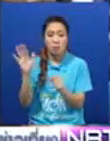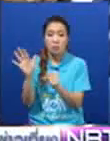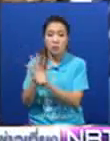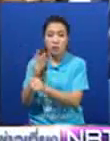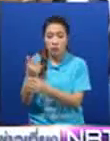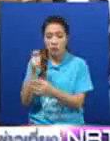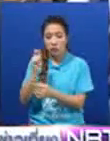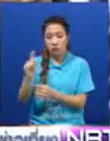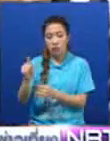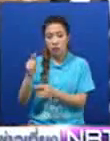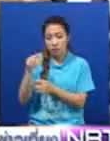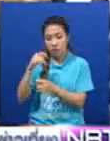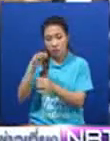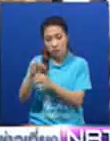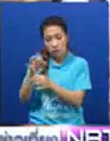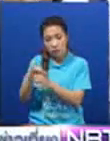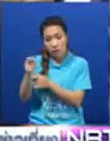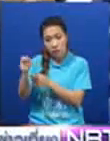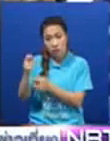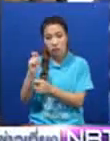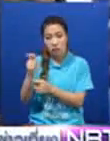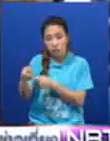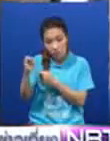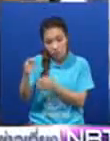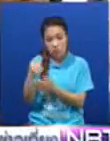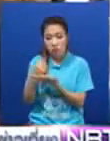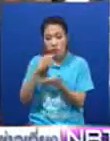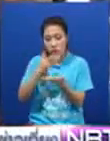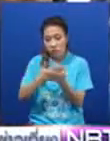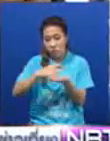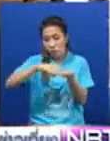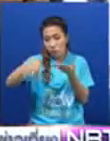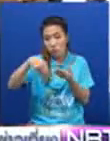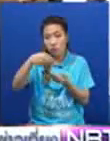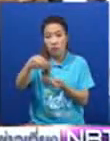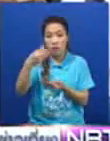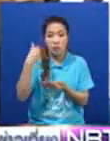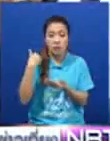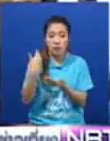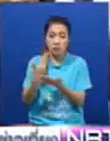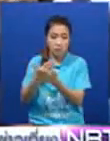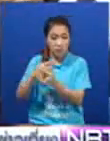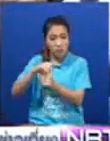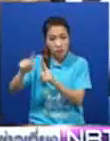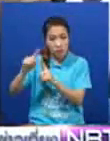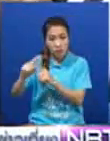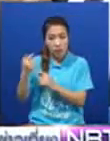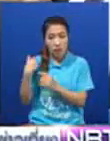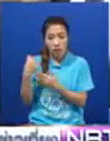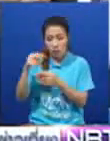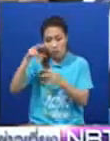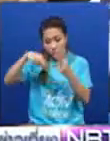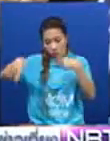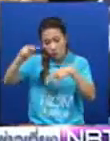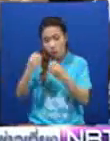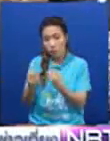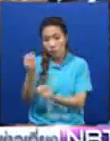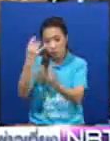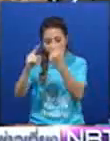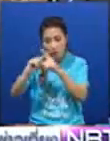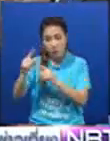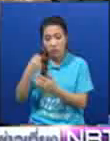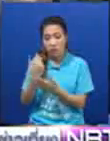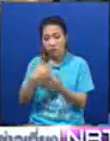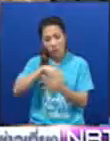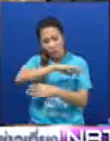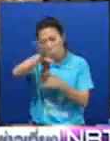ทกสเนี่ยได้เพิ่มวงเงินหมุนเวียนเข้าไปและในกรณีที่จำเป็นจะต้องไปปลูกพืชอื่นดูแลพันธุ์พืชกระทรวงเกษตรทั้